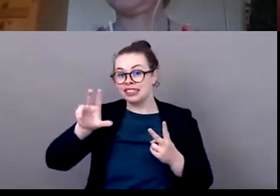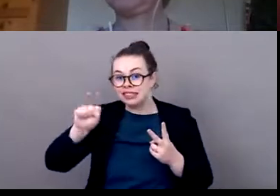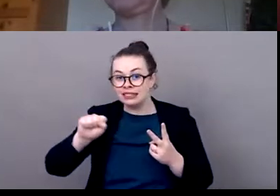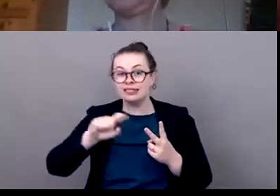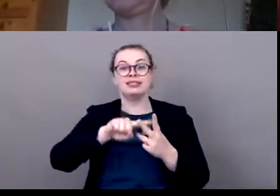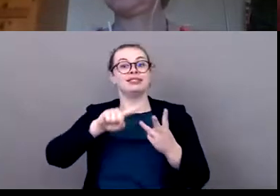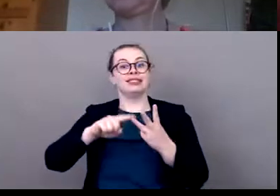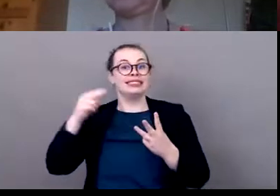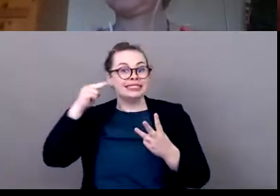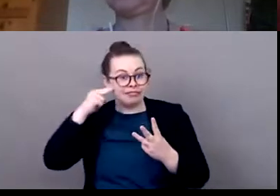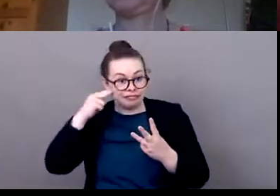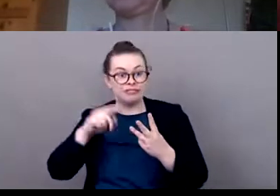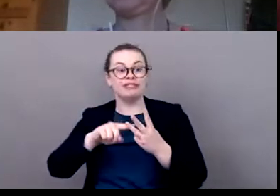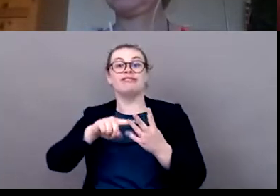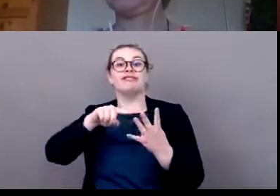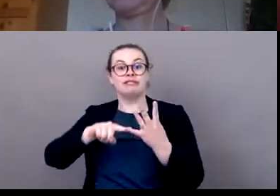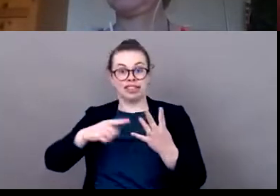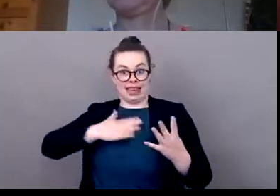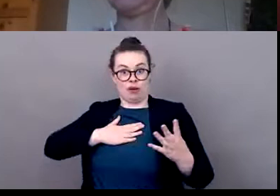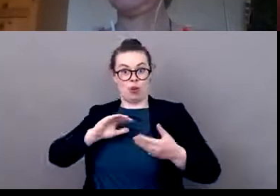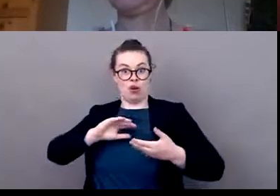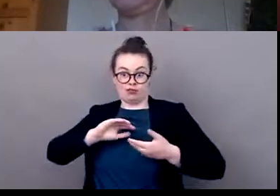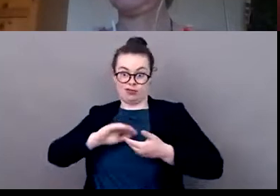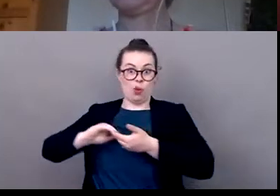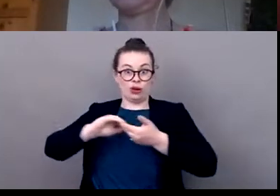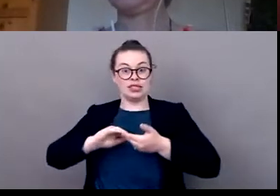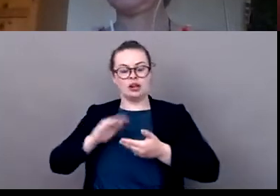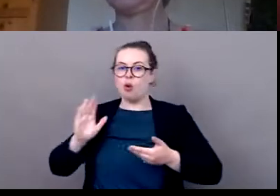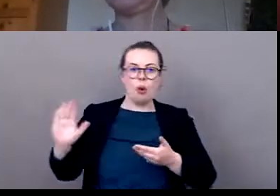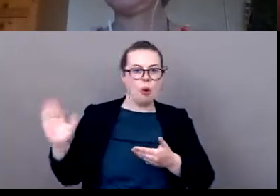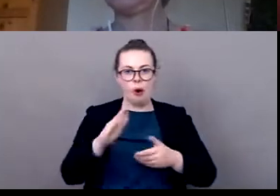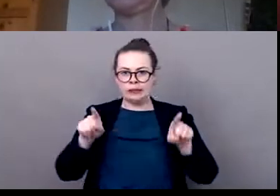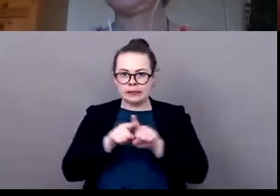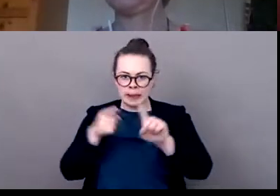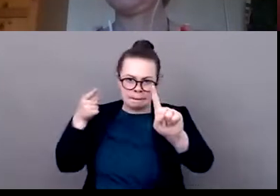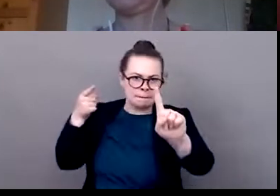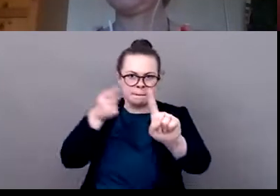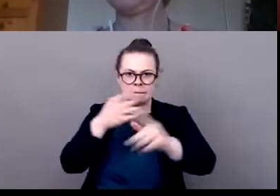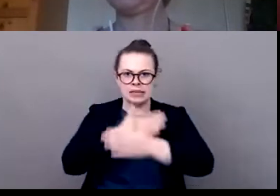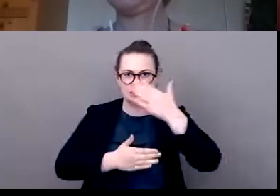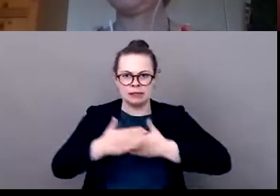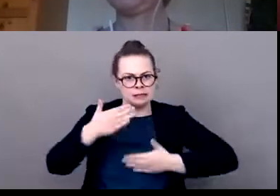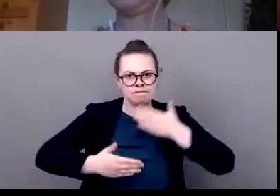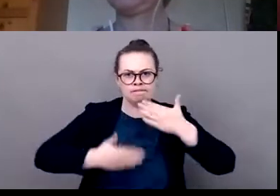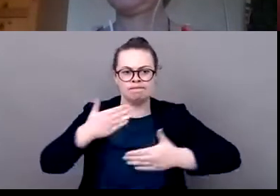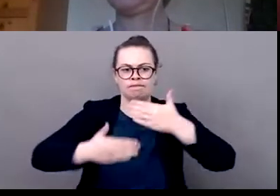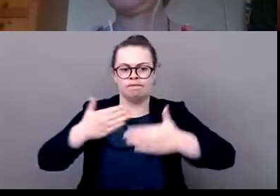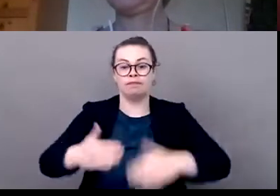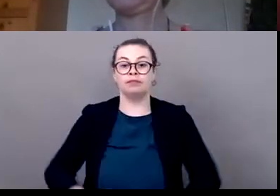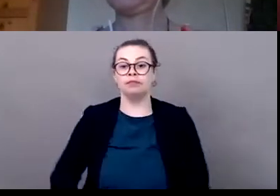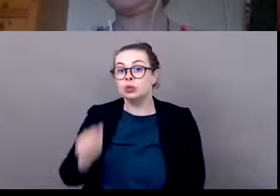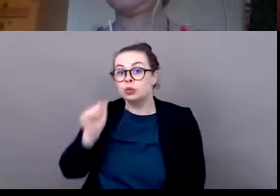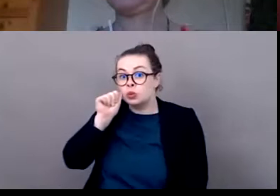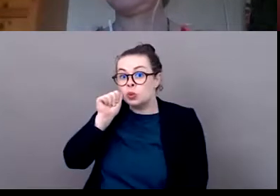L'ICSD et nos organisations partenaires vont également dans le même sens. Demain, à 8h30,